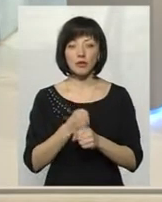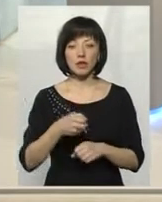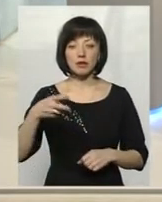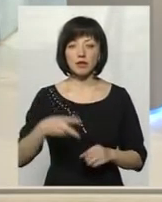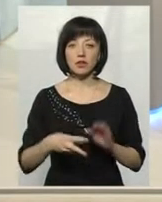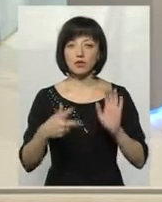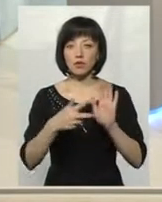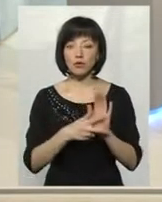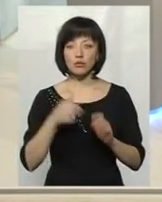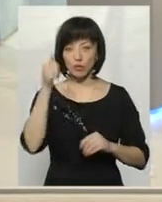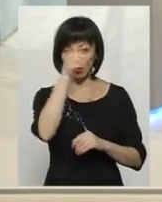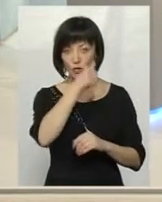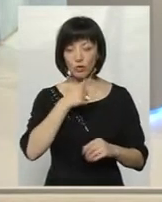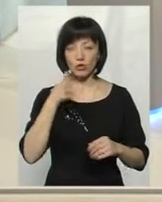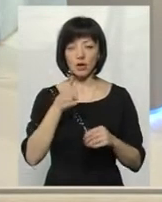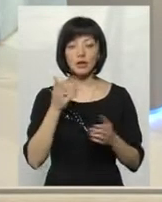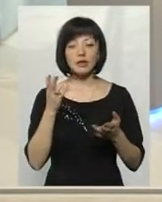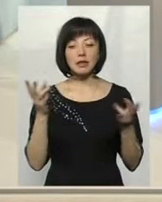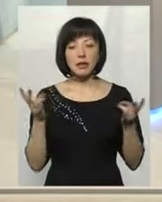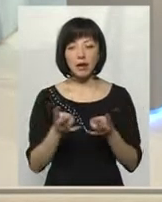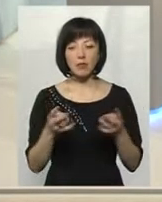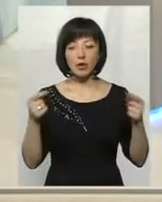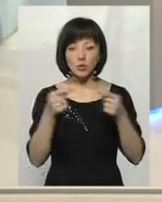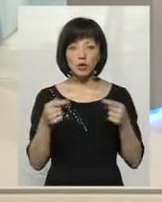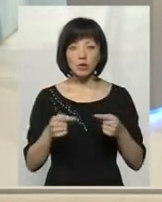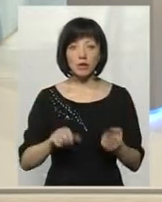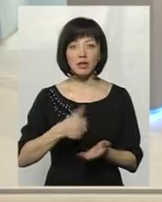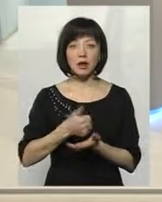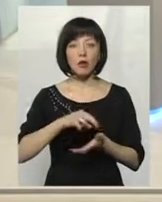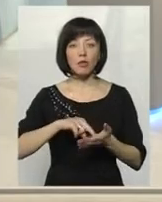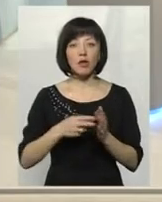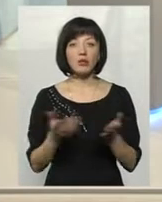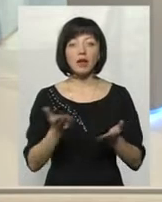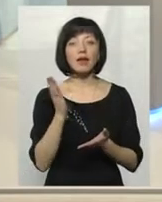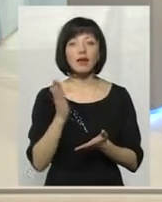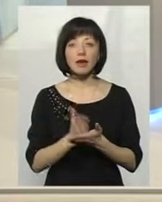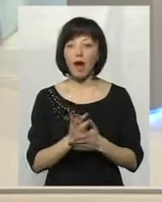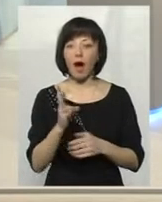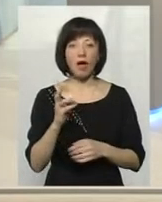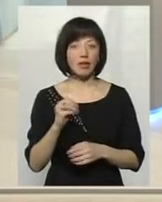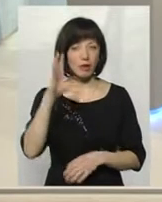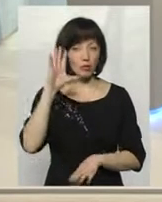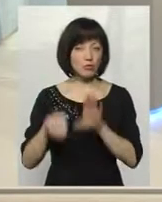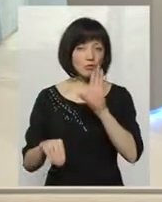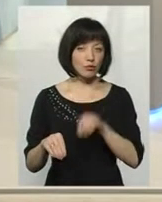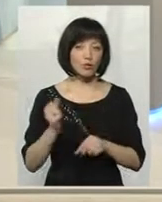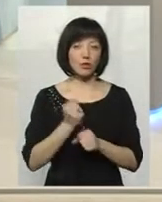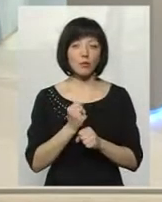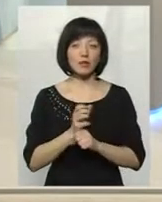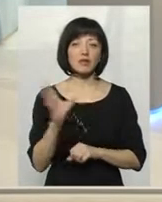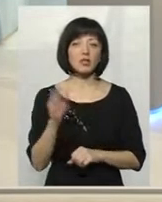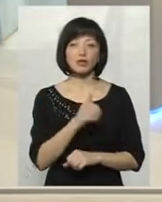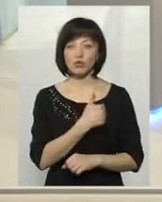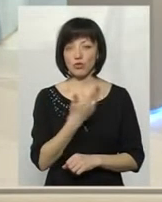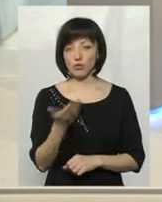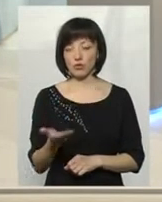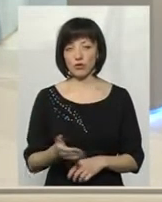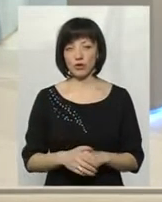року, хоча б дотримуватись того генерального плану, який є, а не переступати через нього і робити все, що